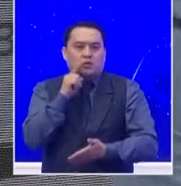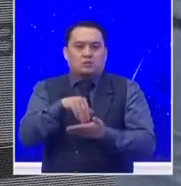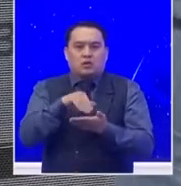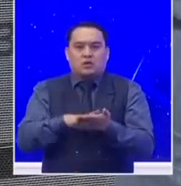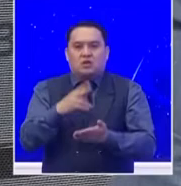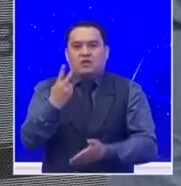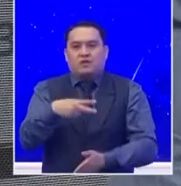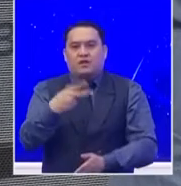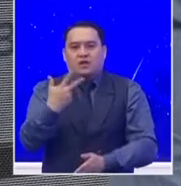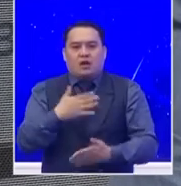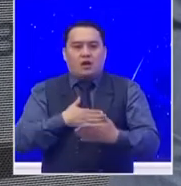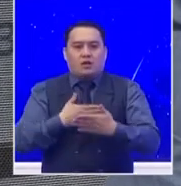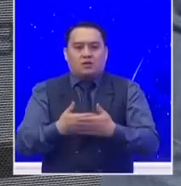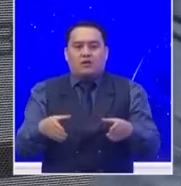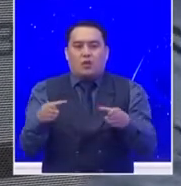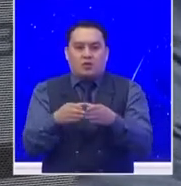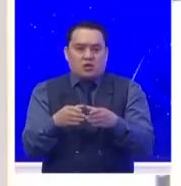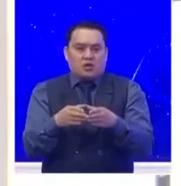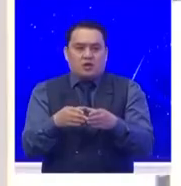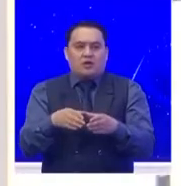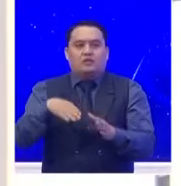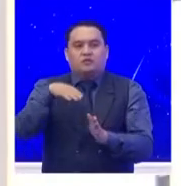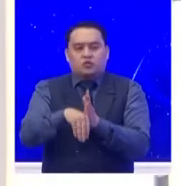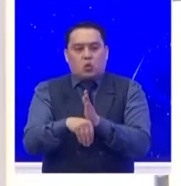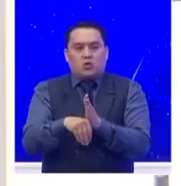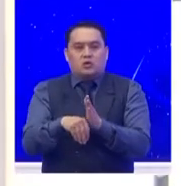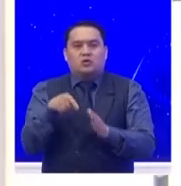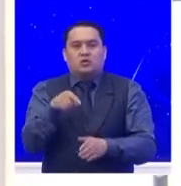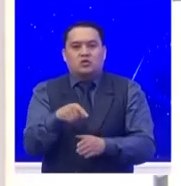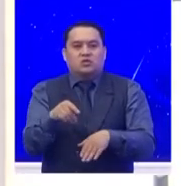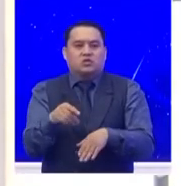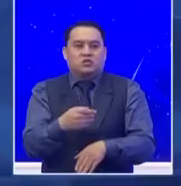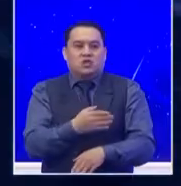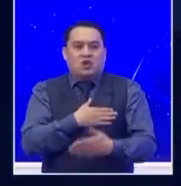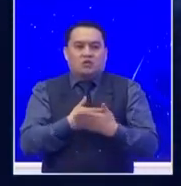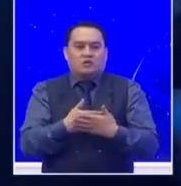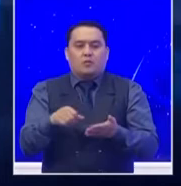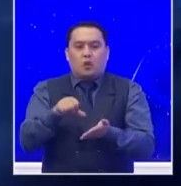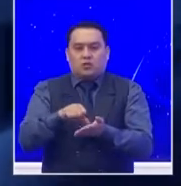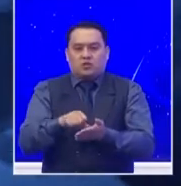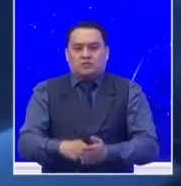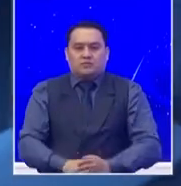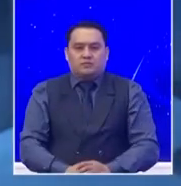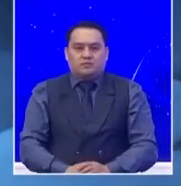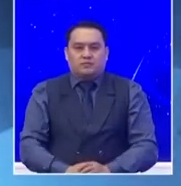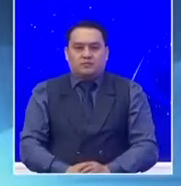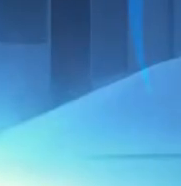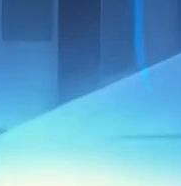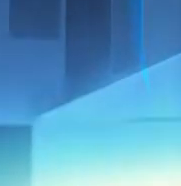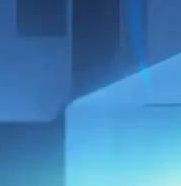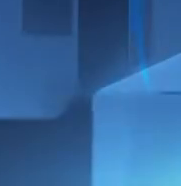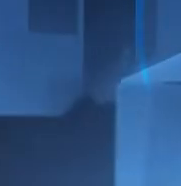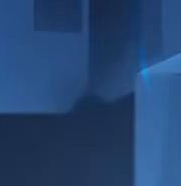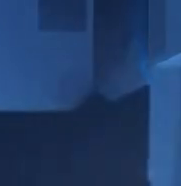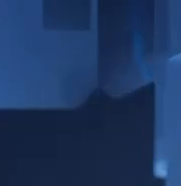зарегистрировано 23 волонтерских объединения. В них числится более 1000 добровольцев. Ануар Амангельдинов, Жасон Шингенже,